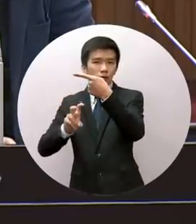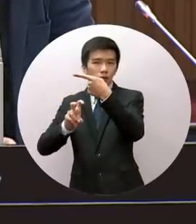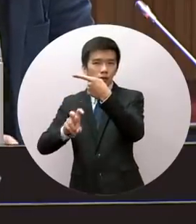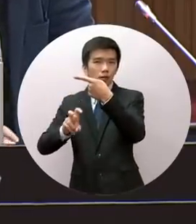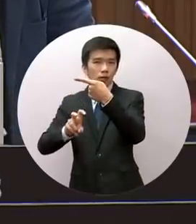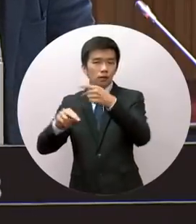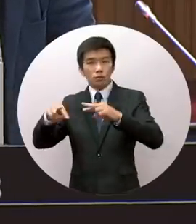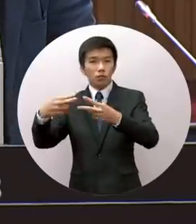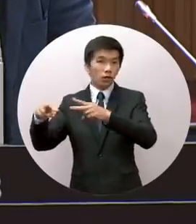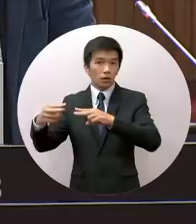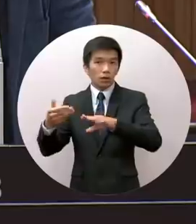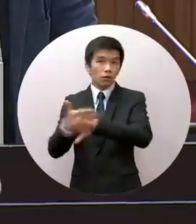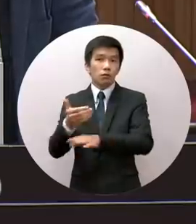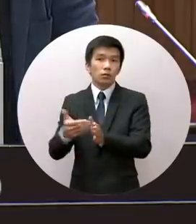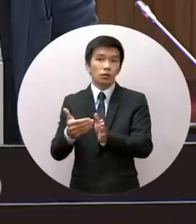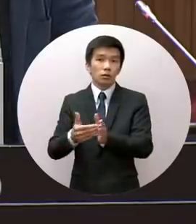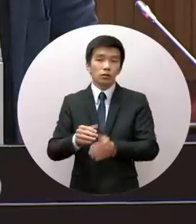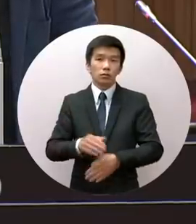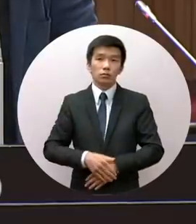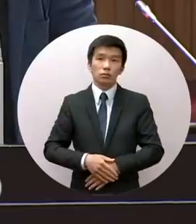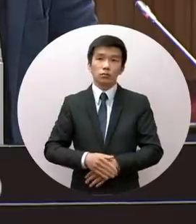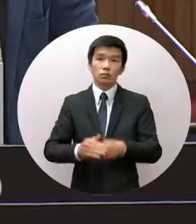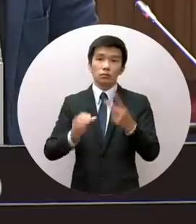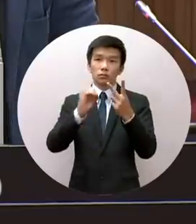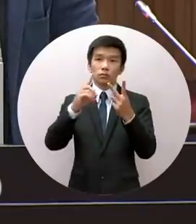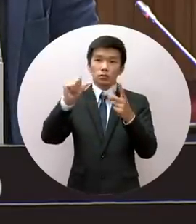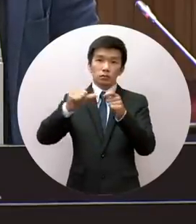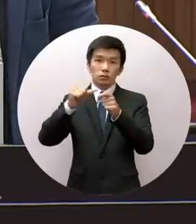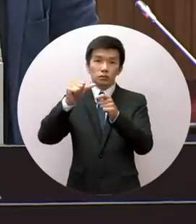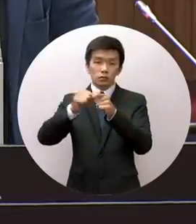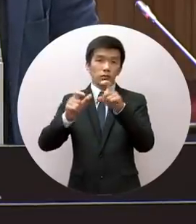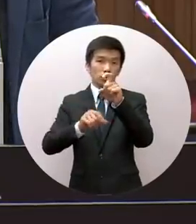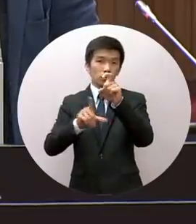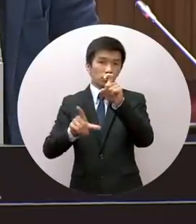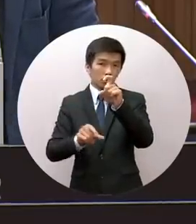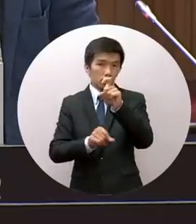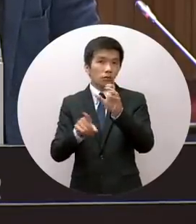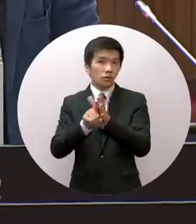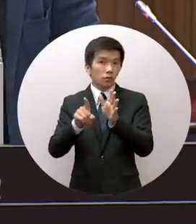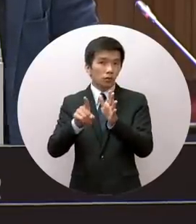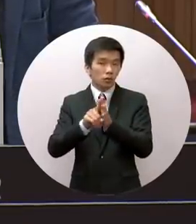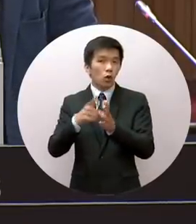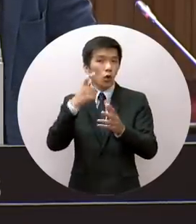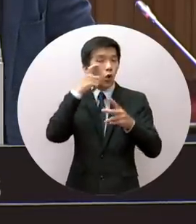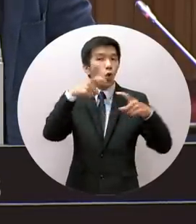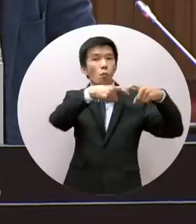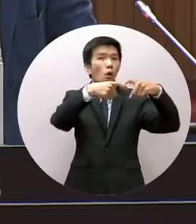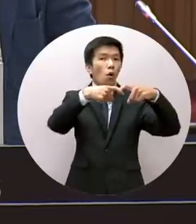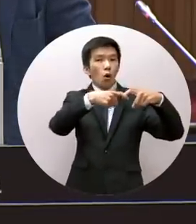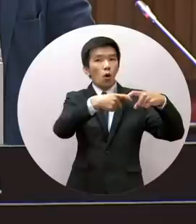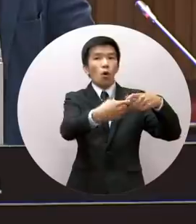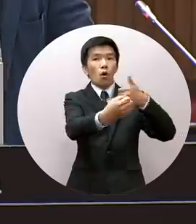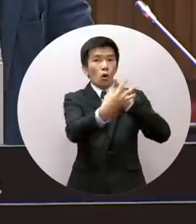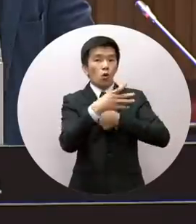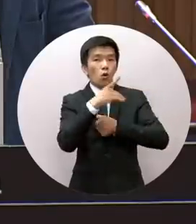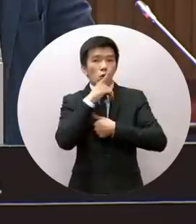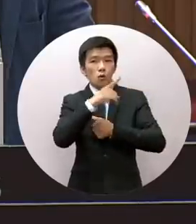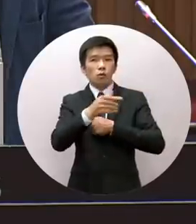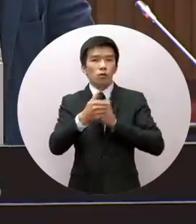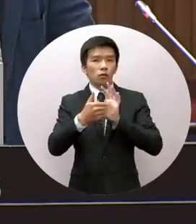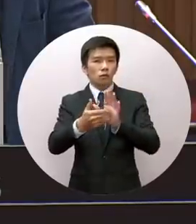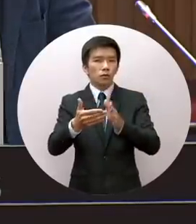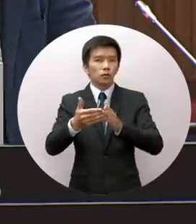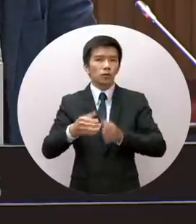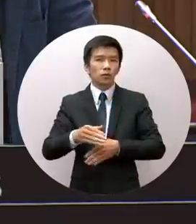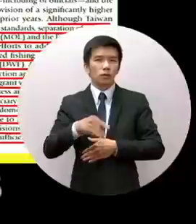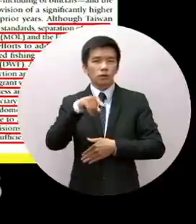2017年1月20号我们已经修正了。那么2015年10月的时候，我们当时就被欧盟发出黄牌，渔业三法修正后